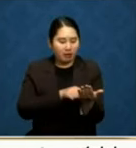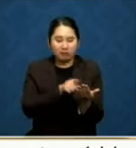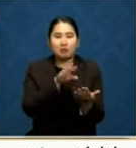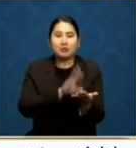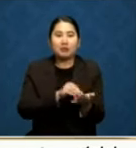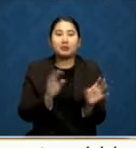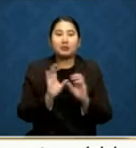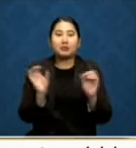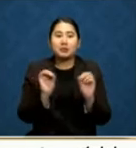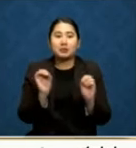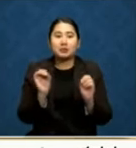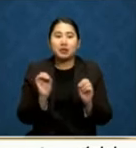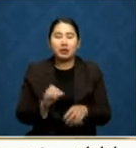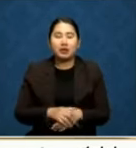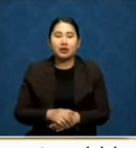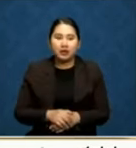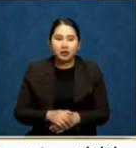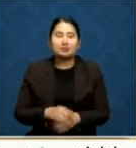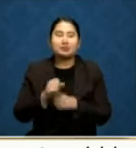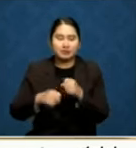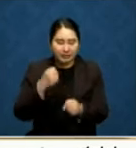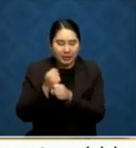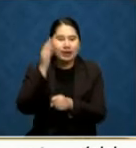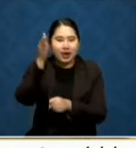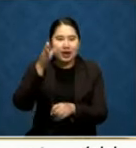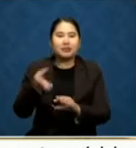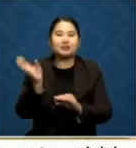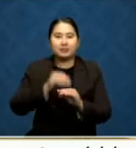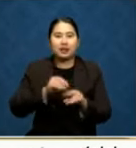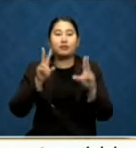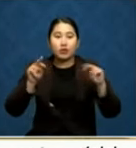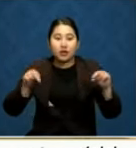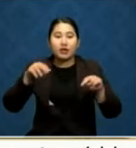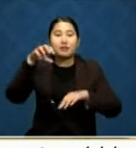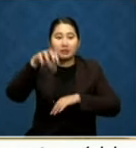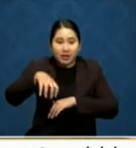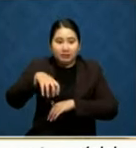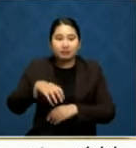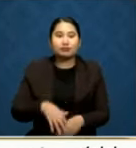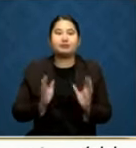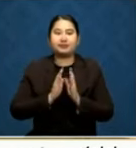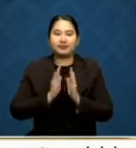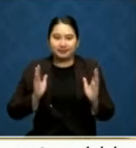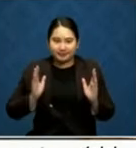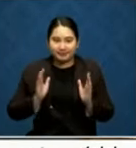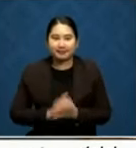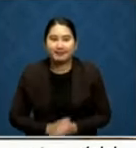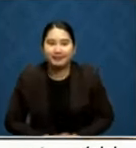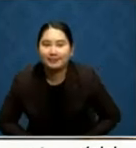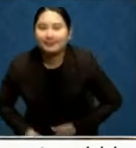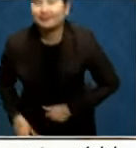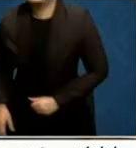ที่นะครับเป็นไปได้ปีหน้า ใส่นนบุรีใหผมด้วยนะครับขอบคุครั